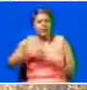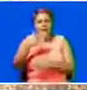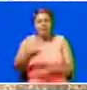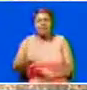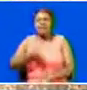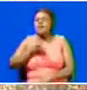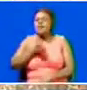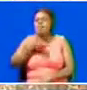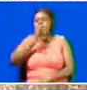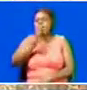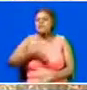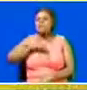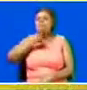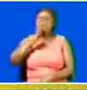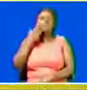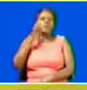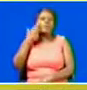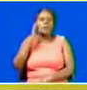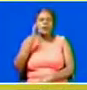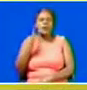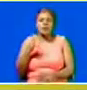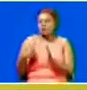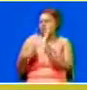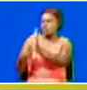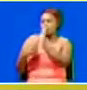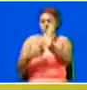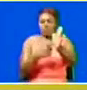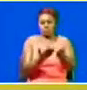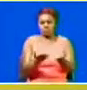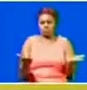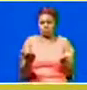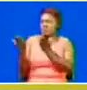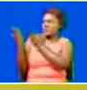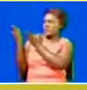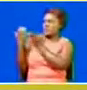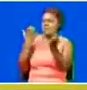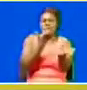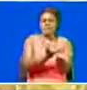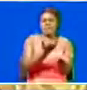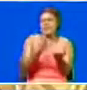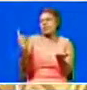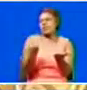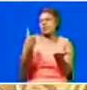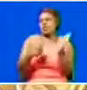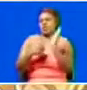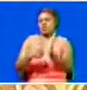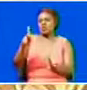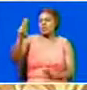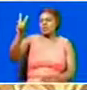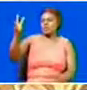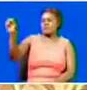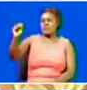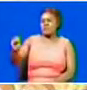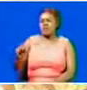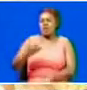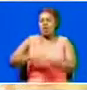kunywa maji yenye madini ya chumvi mengi yametapakazwa kwenye meza. Hii ndio ushahidi pekee unaotolewa na KWS kuhusu